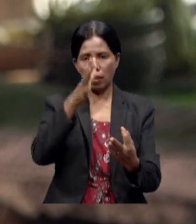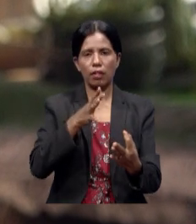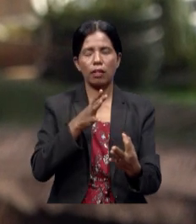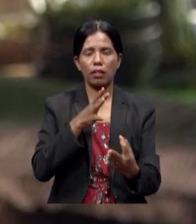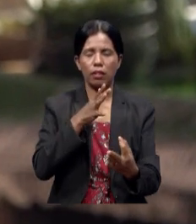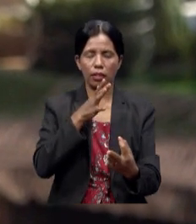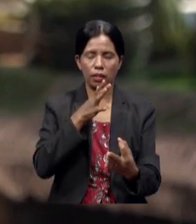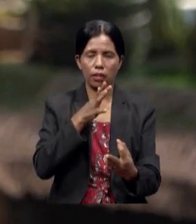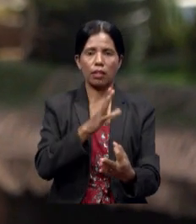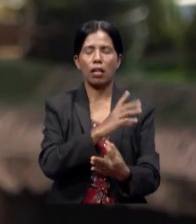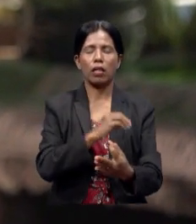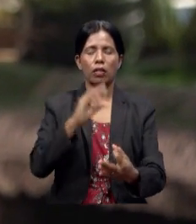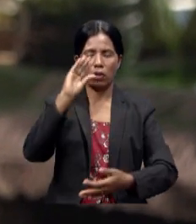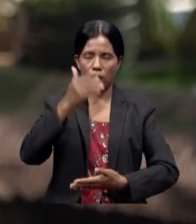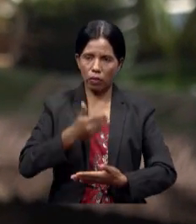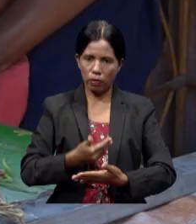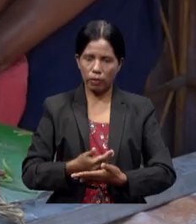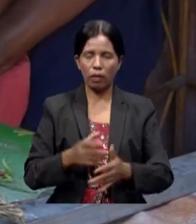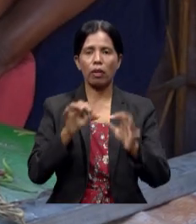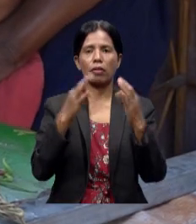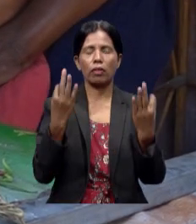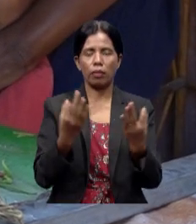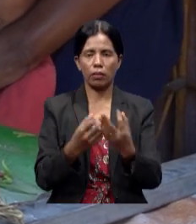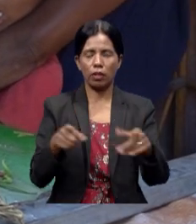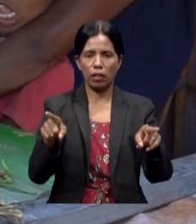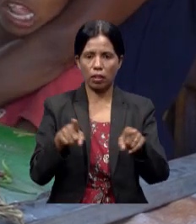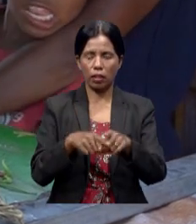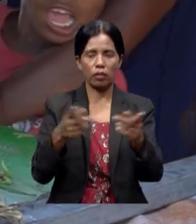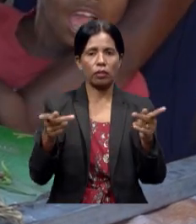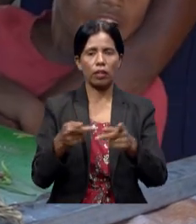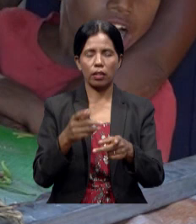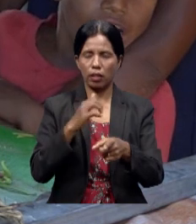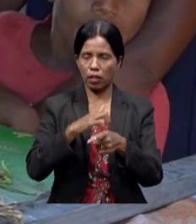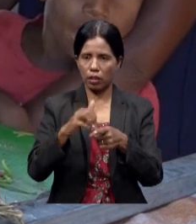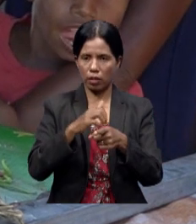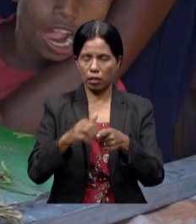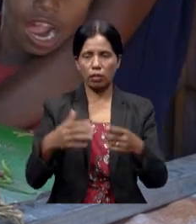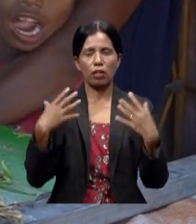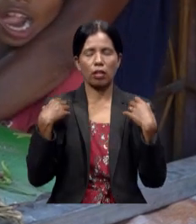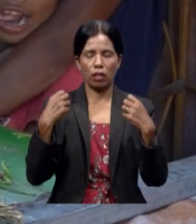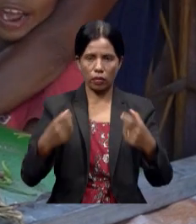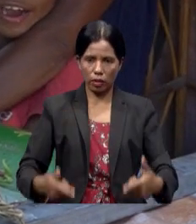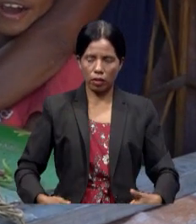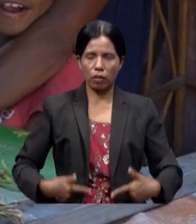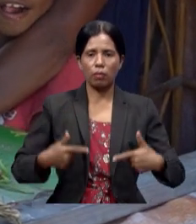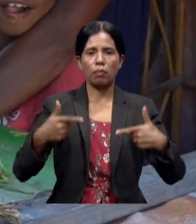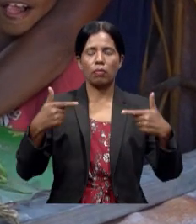no selutan. Família nuder centro treinamento hodi ha falling Morris ni